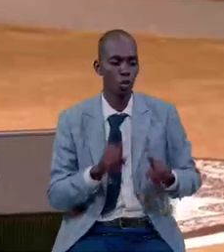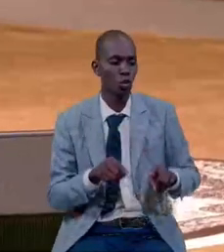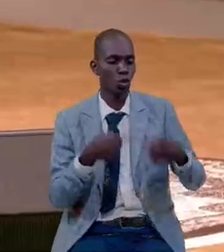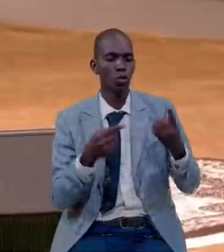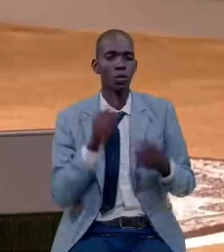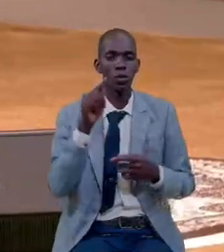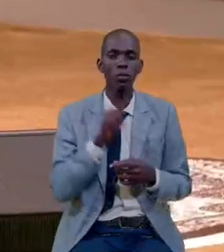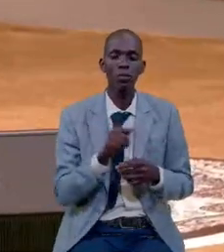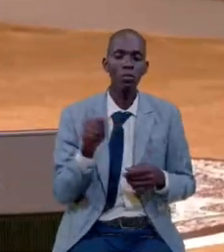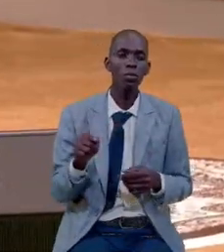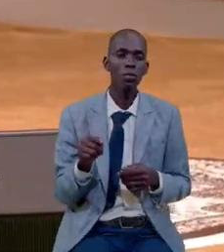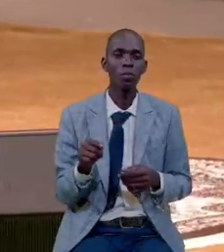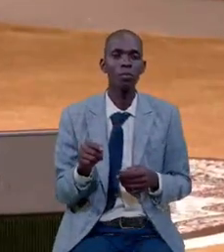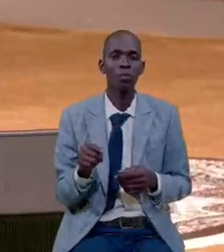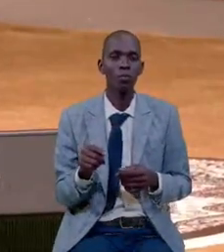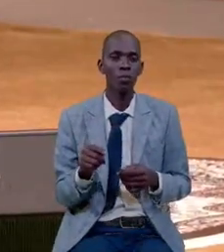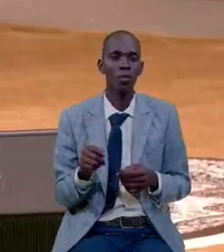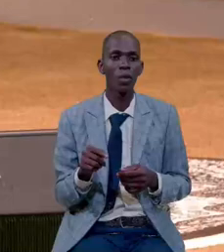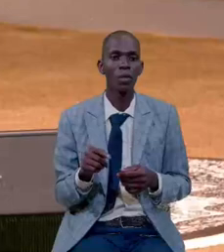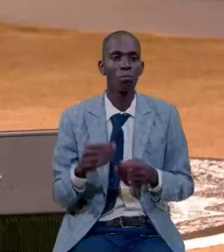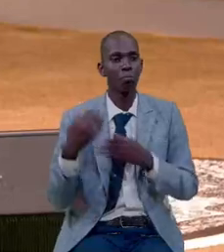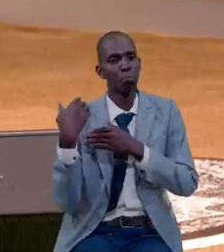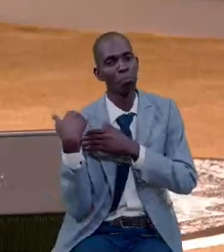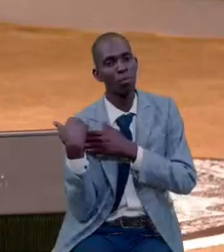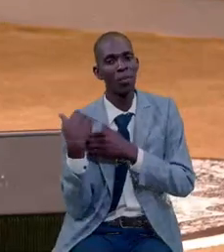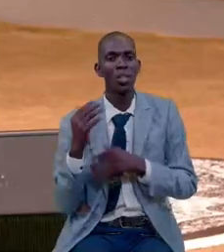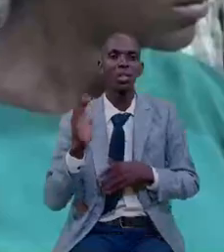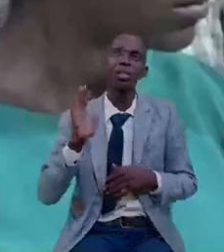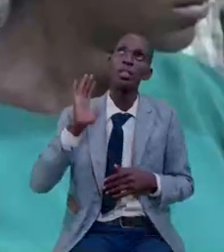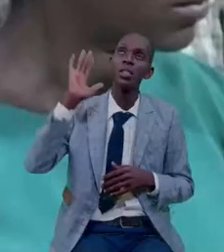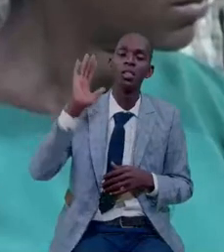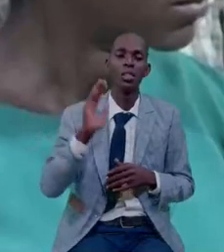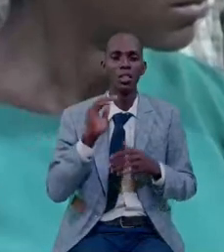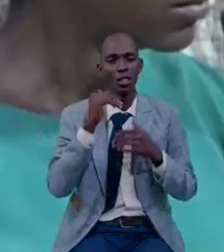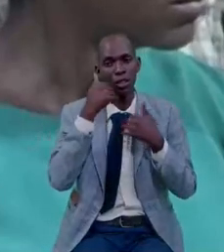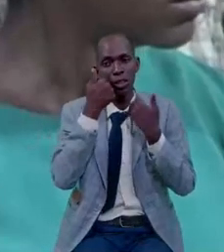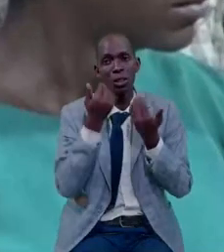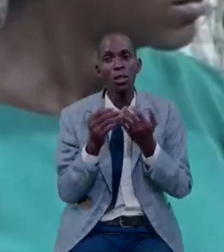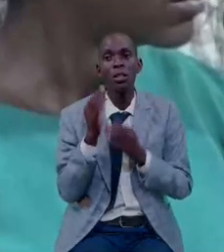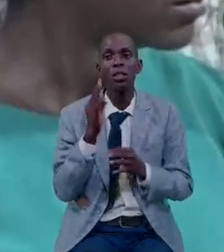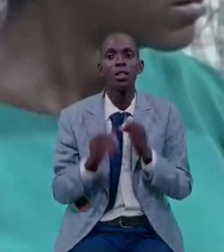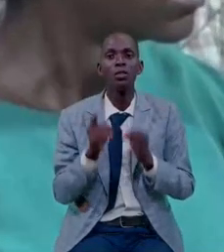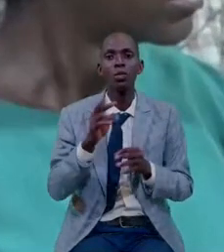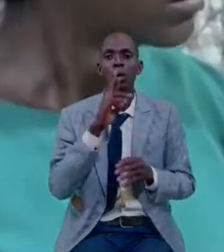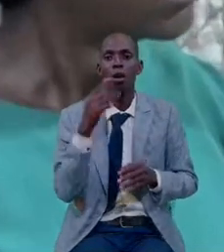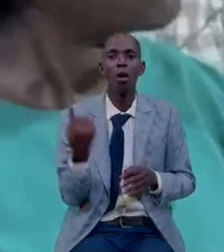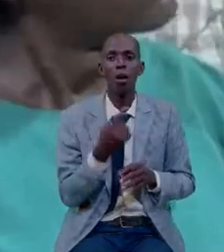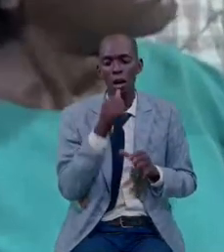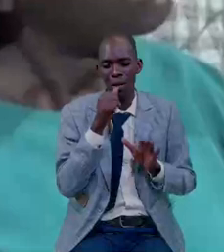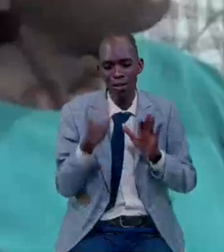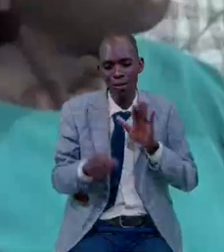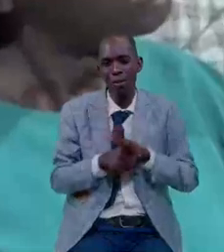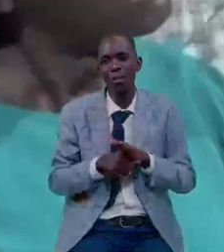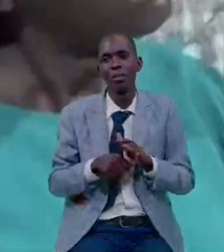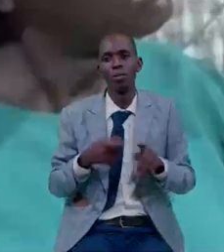pour aller à lui hors du camp, en portant son opprobre. Et si chaque fois vous fuyez que je n'ai